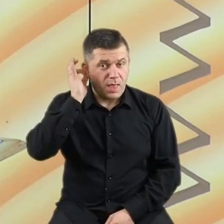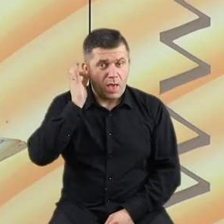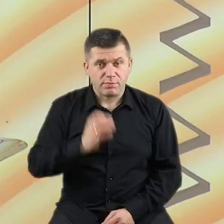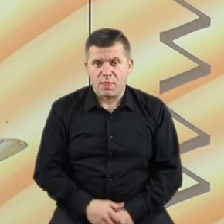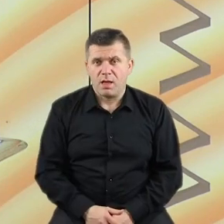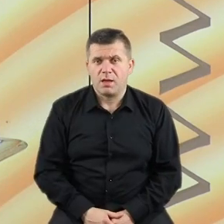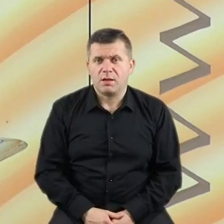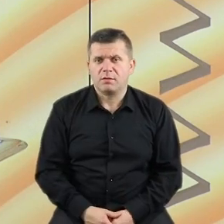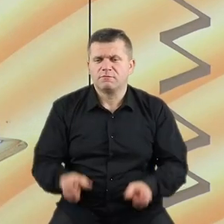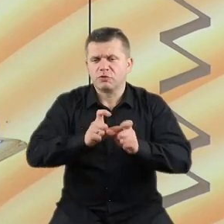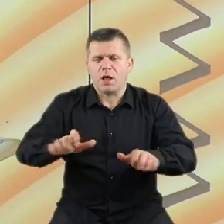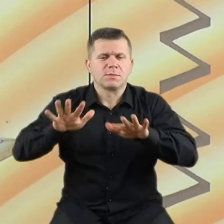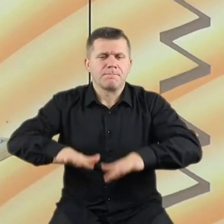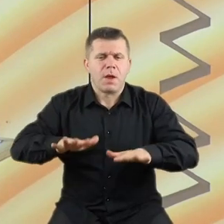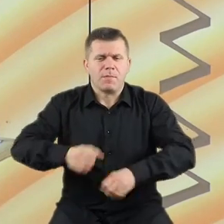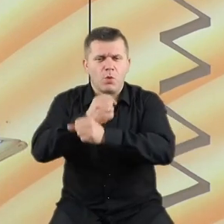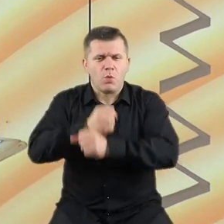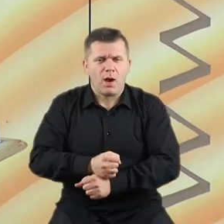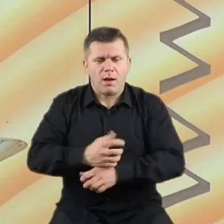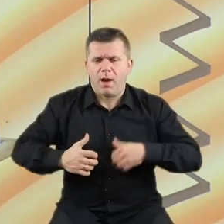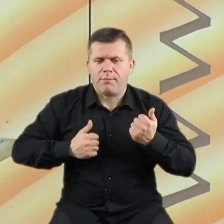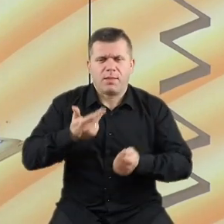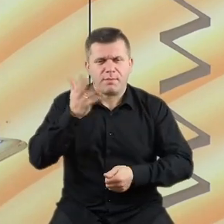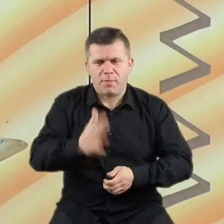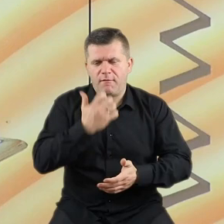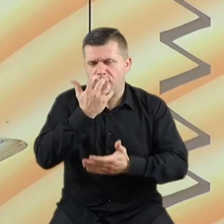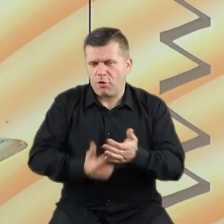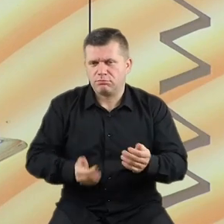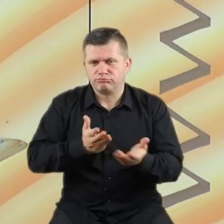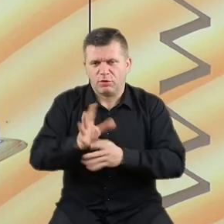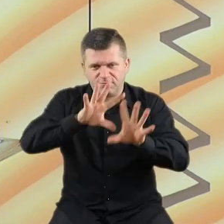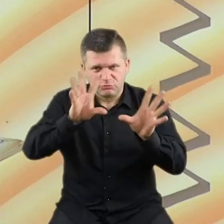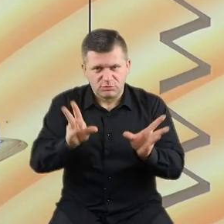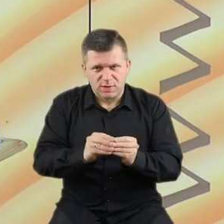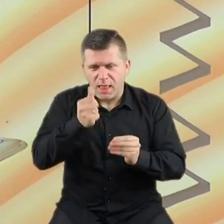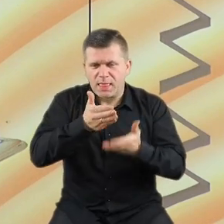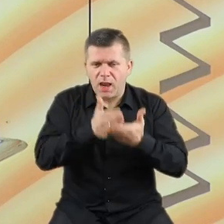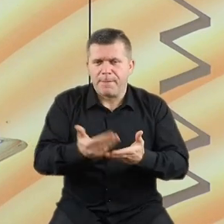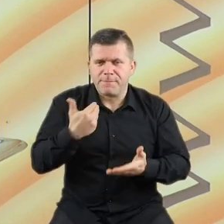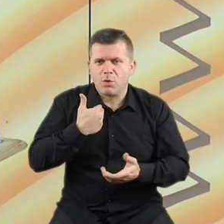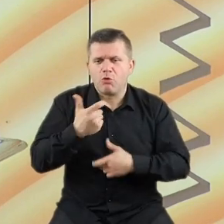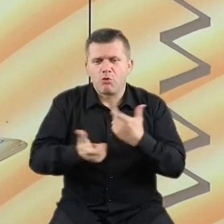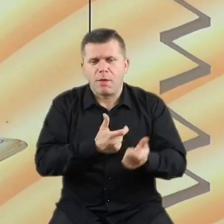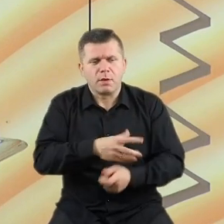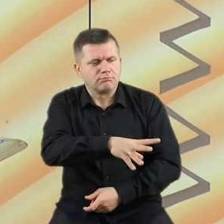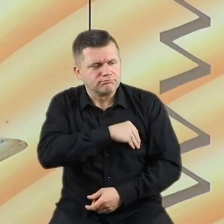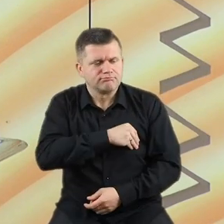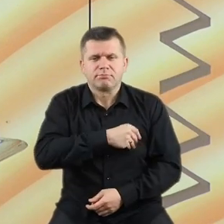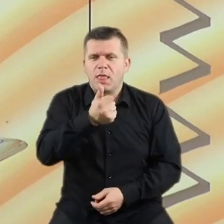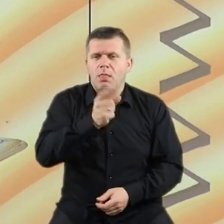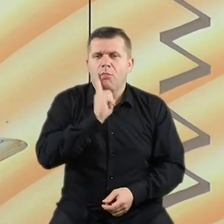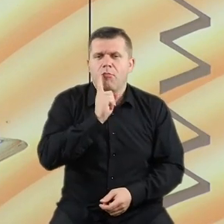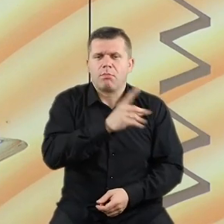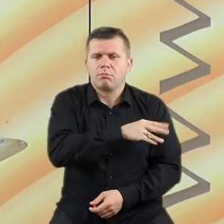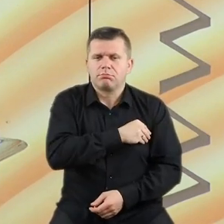czasie pobytu w łagrze nie być wykorzystywaną przez wszystkich, jedynym ratunkiem było związanie się z jednym człowiekiem.